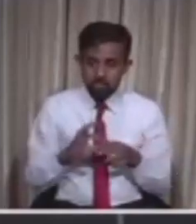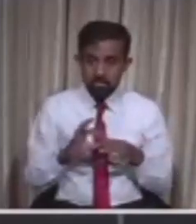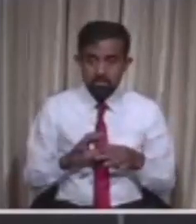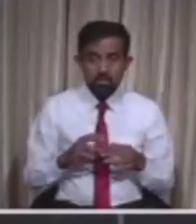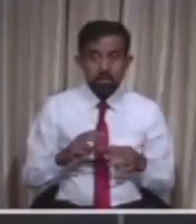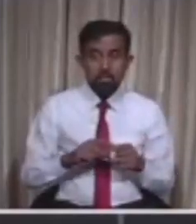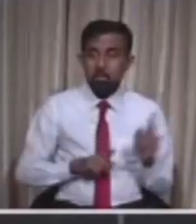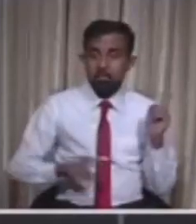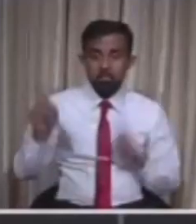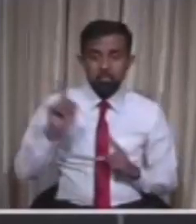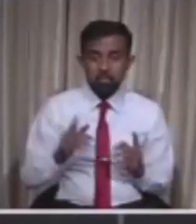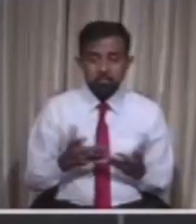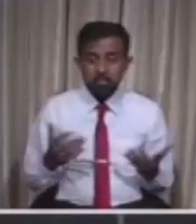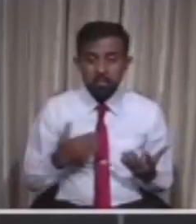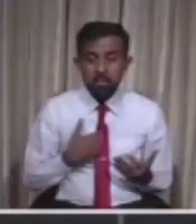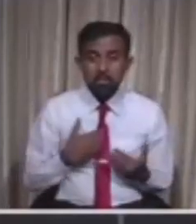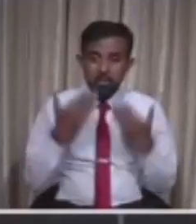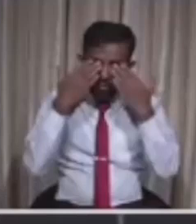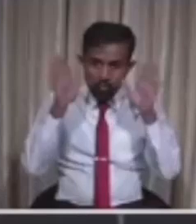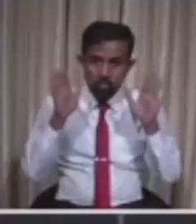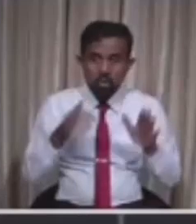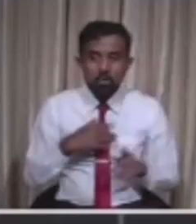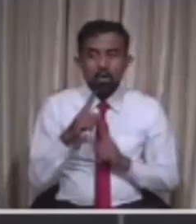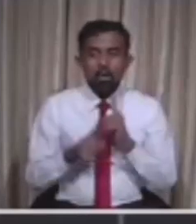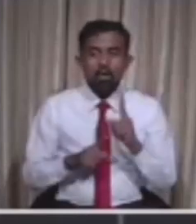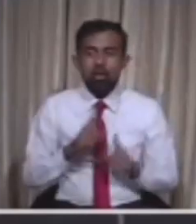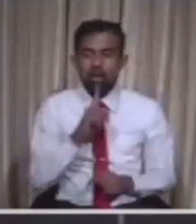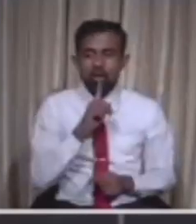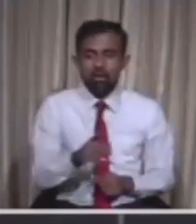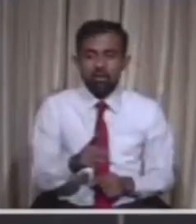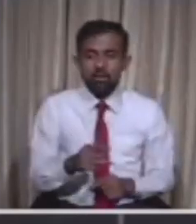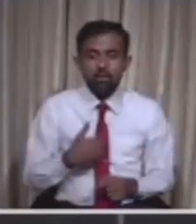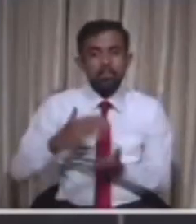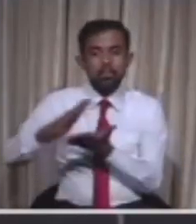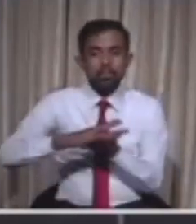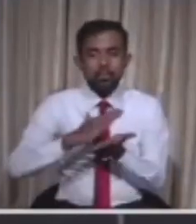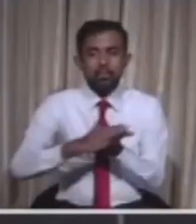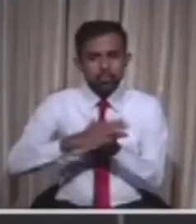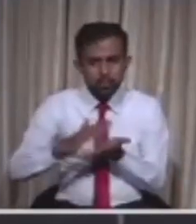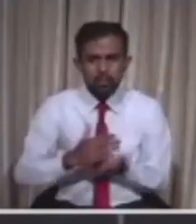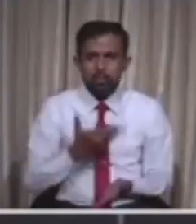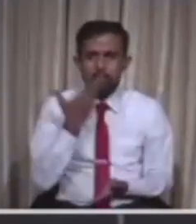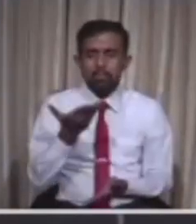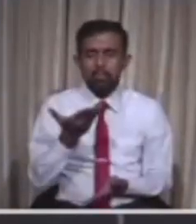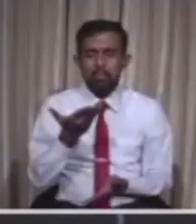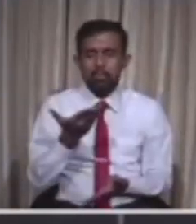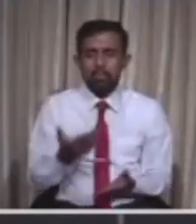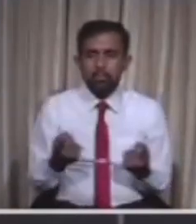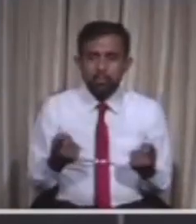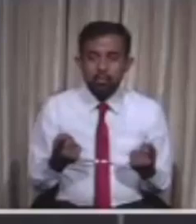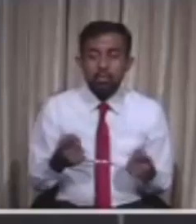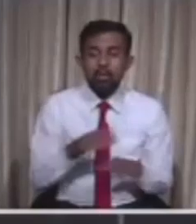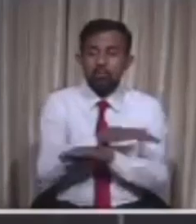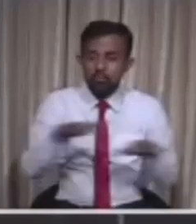our hearts we want to help but provide a platform to do that be honest